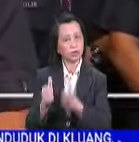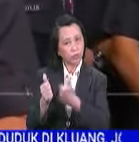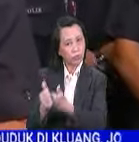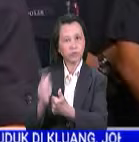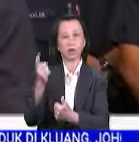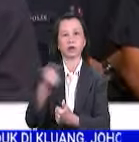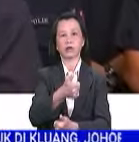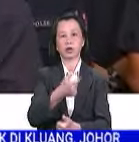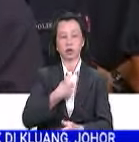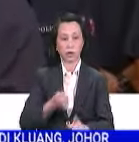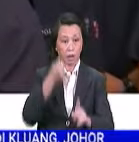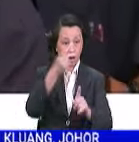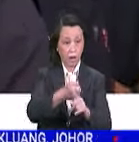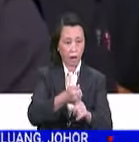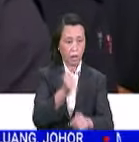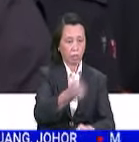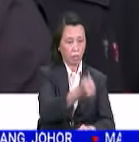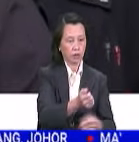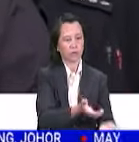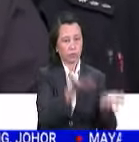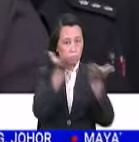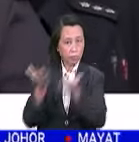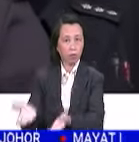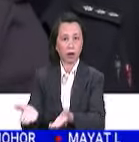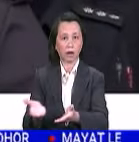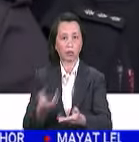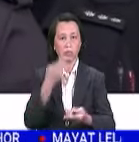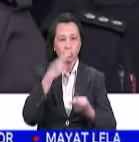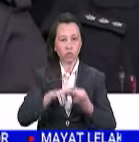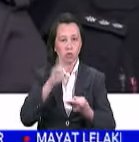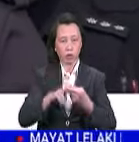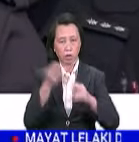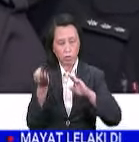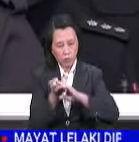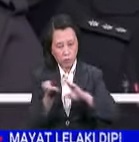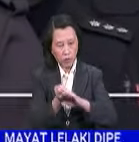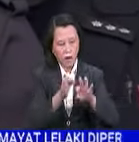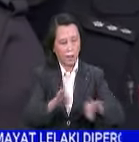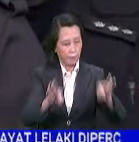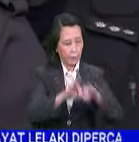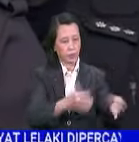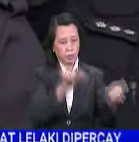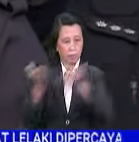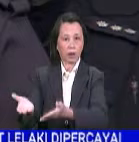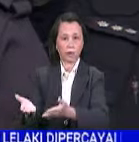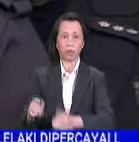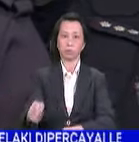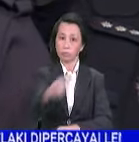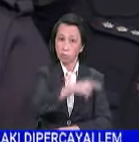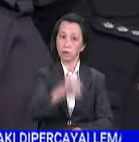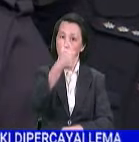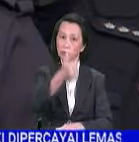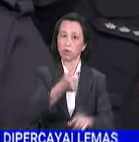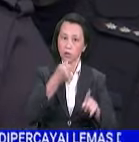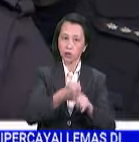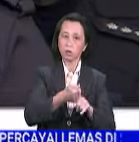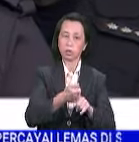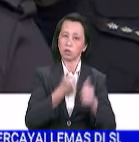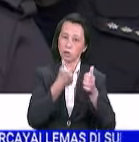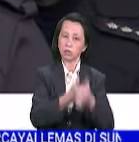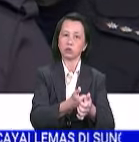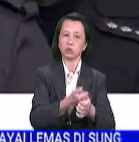dan kita mengarahkan supaya masing-masing membawa dokumen yang penting saja. Dan so mereka mengikut apa-apa